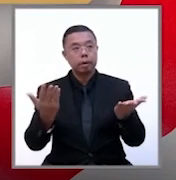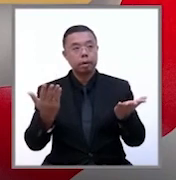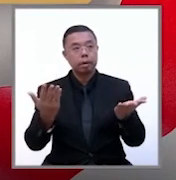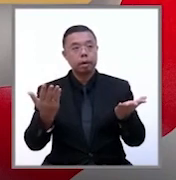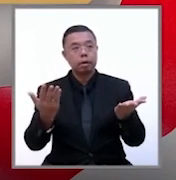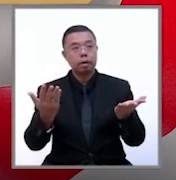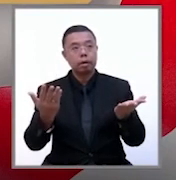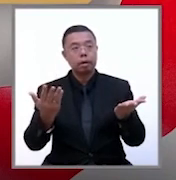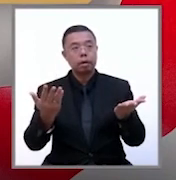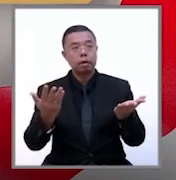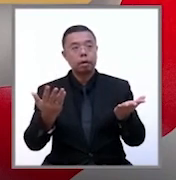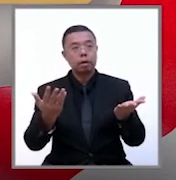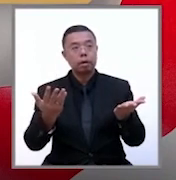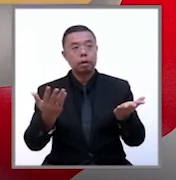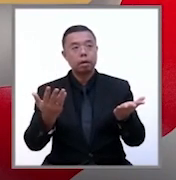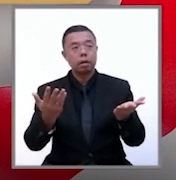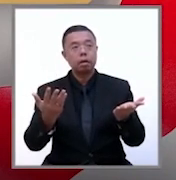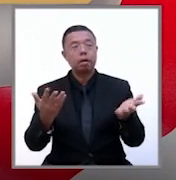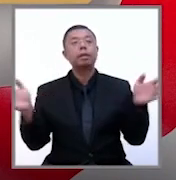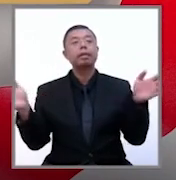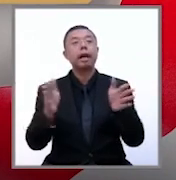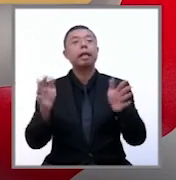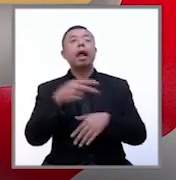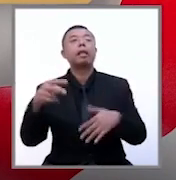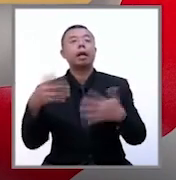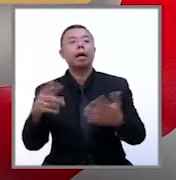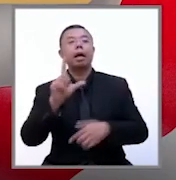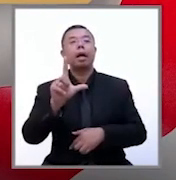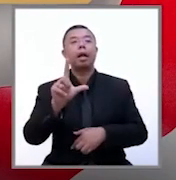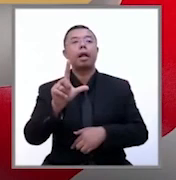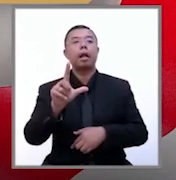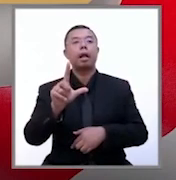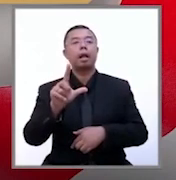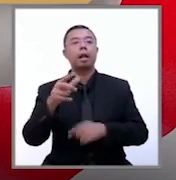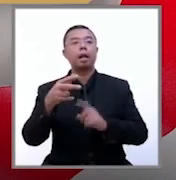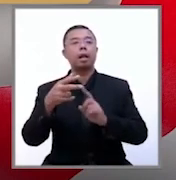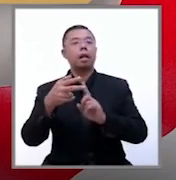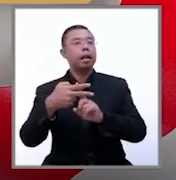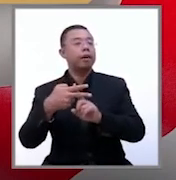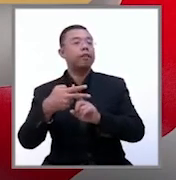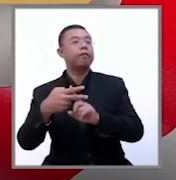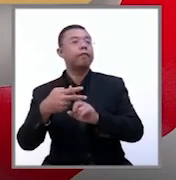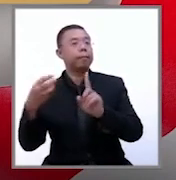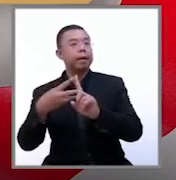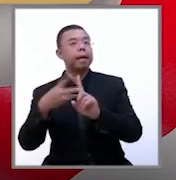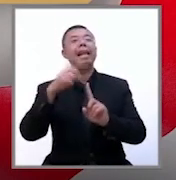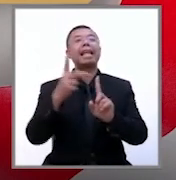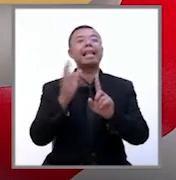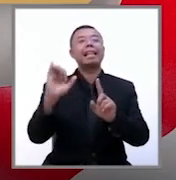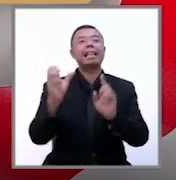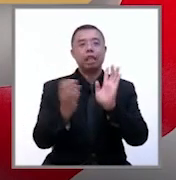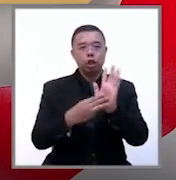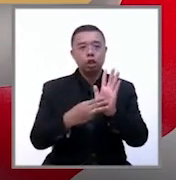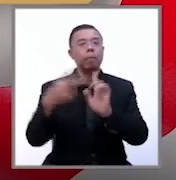jelaskan juga enggak apa-apa singkatan dan terminologi mohon dijelaskan Mas l litium firofospat tadi sudah saya sudah saya bilang kan